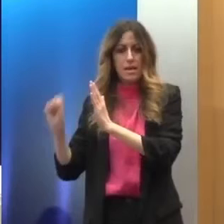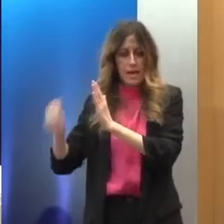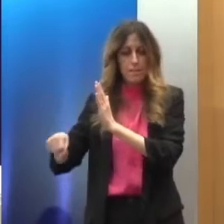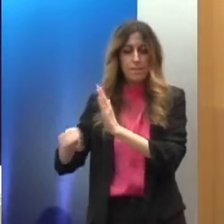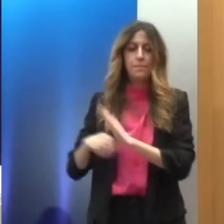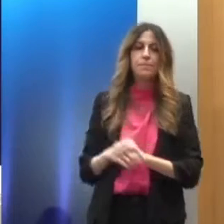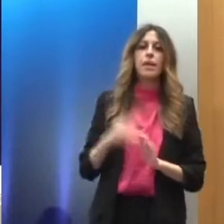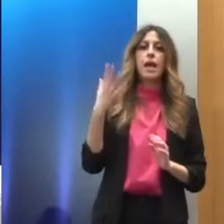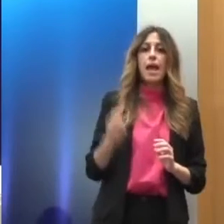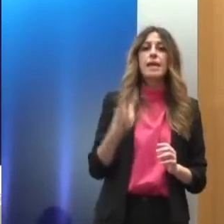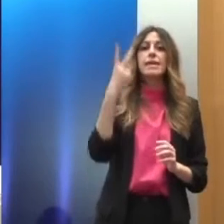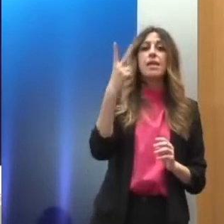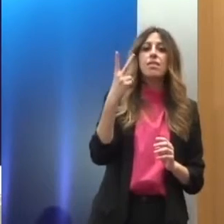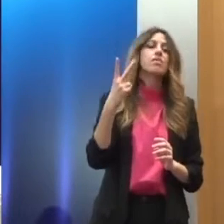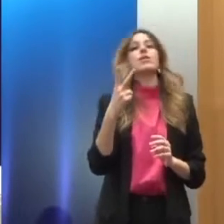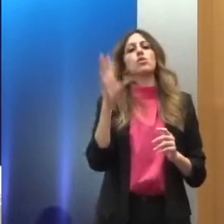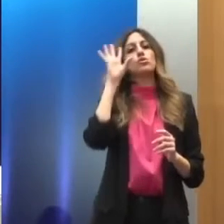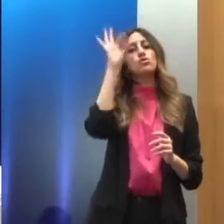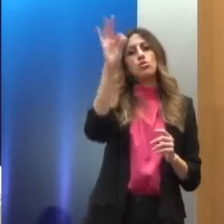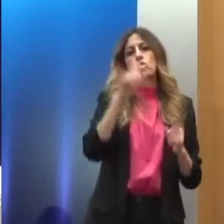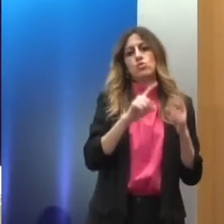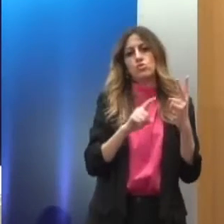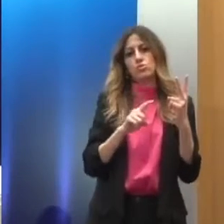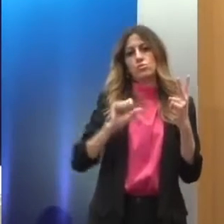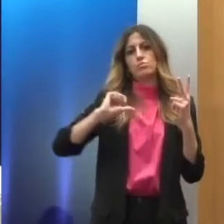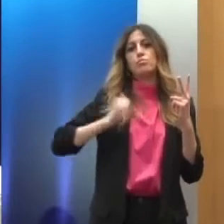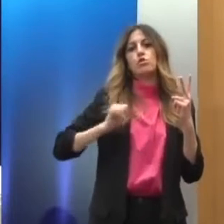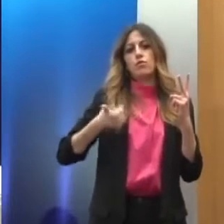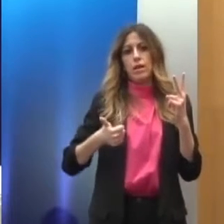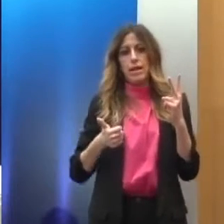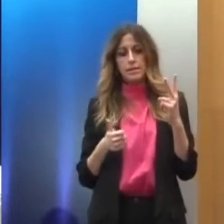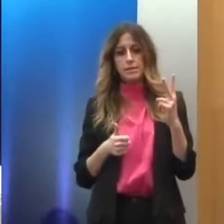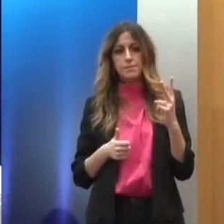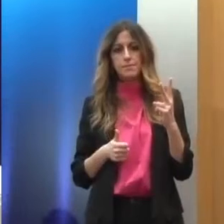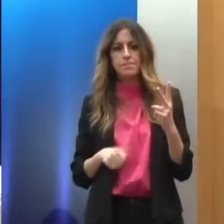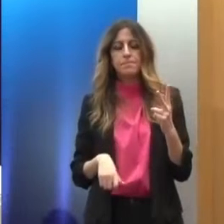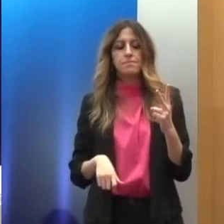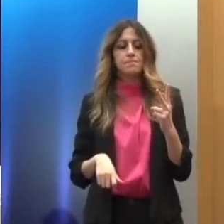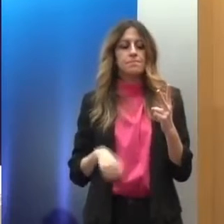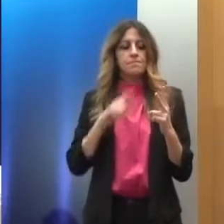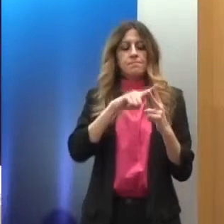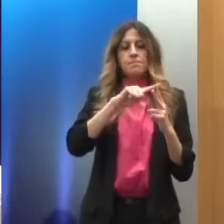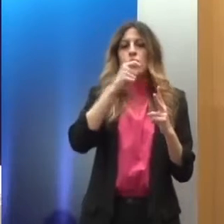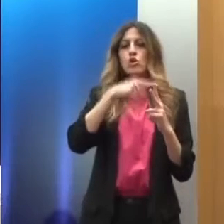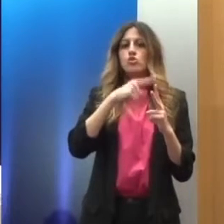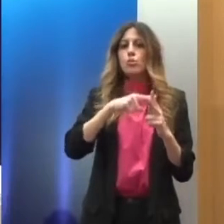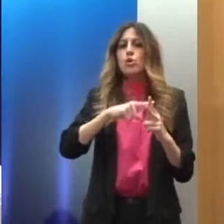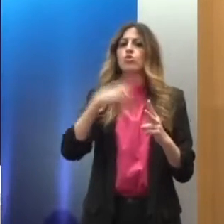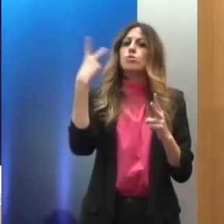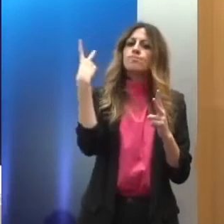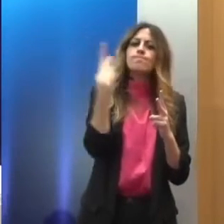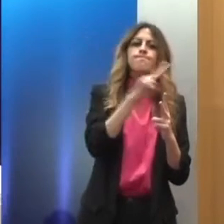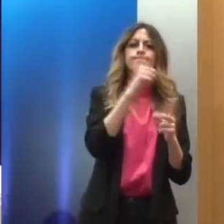κεντρικές δράσεις, λειτουργίες. Η πρώτη, εξαιρετικά διαφορετική από άλλα όργανα ελεγκτικά του Συμβουλίου